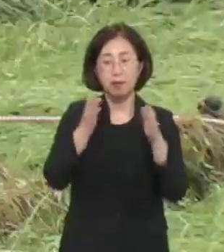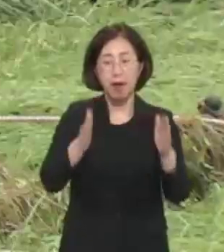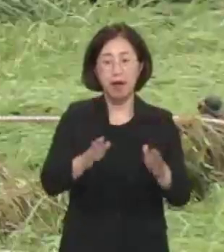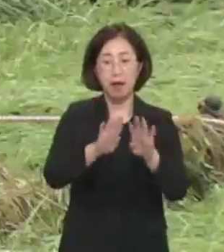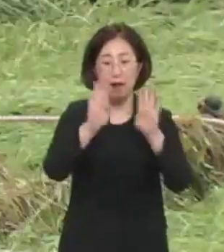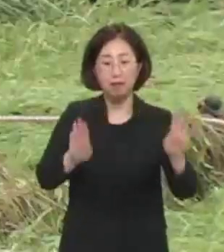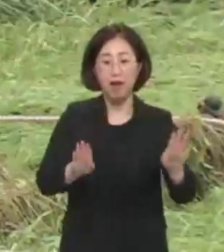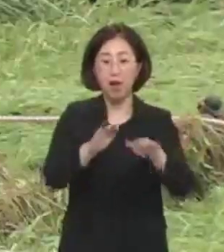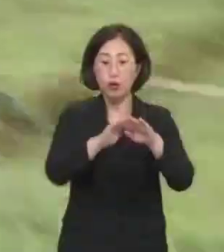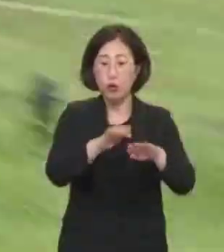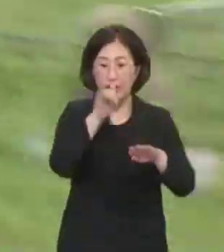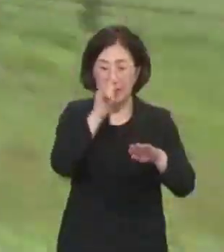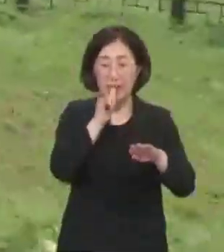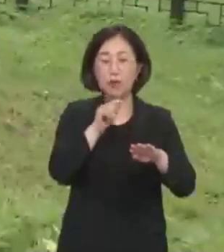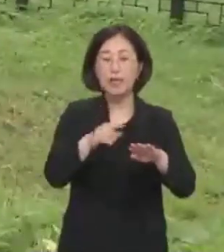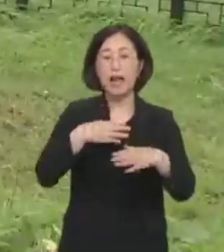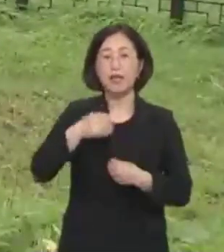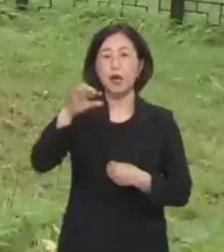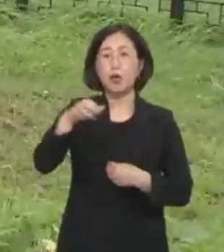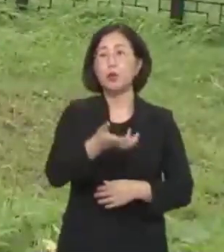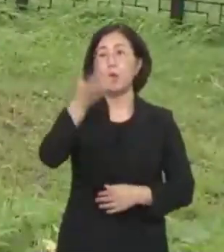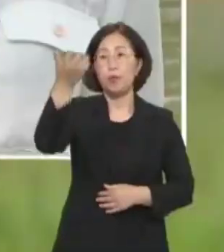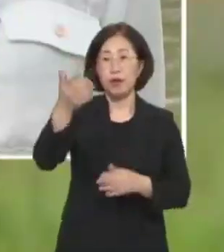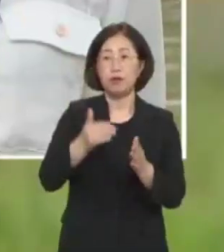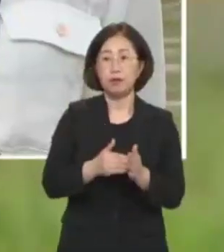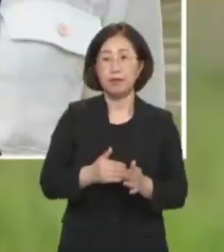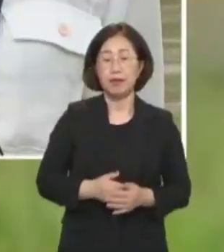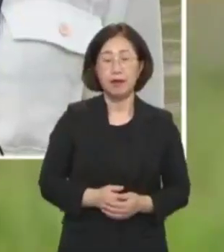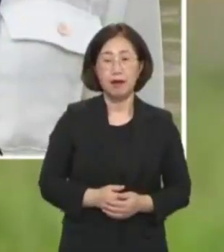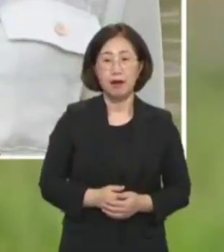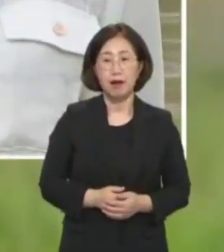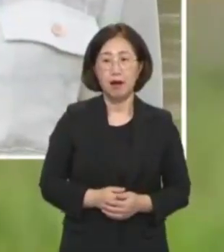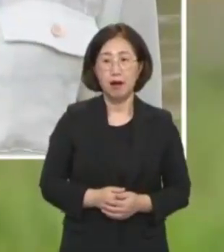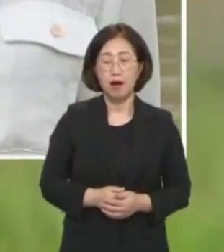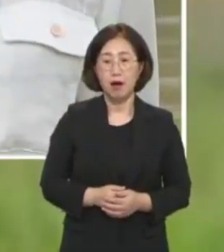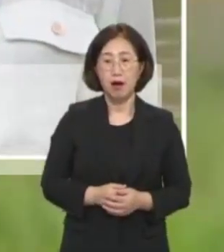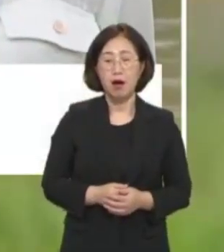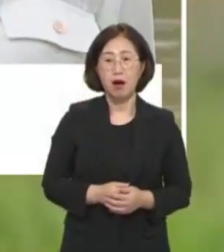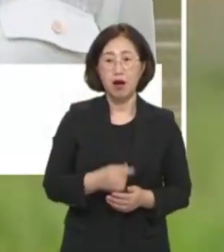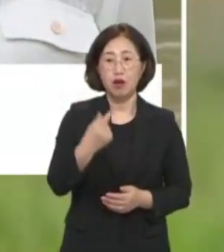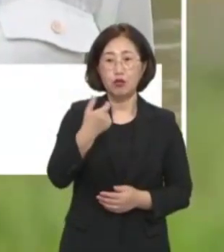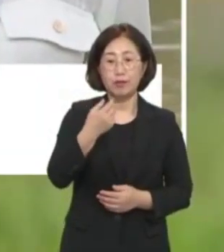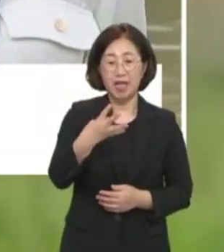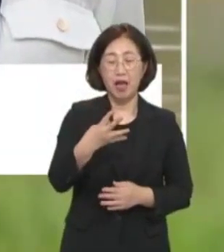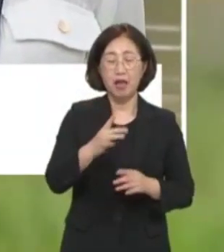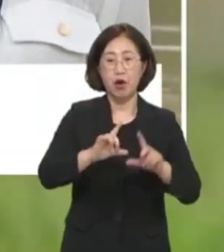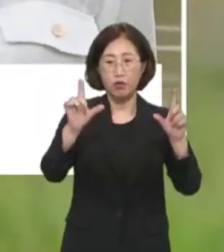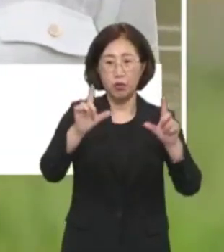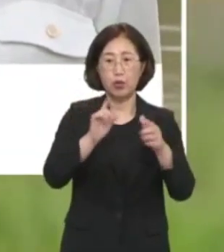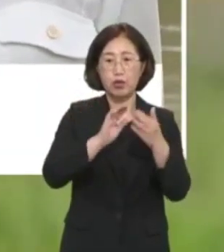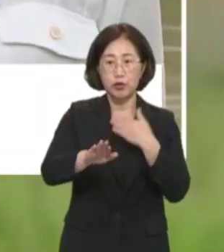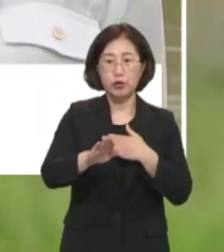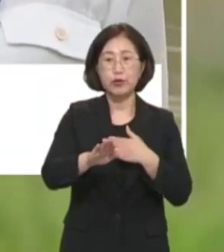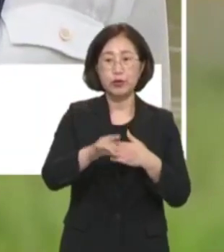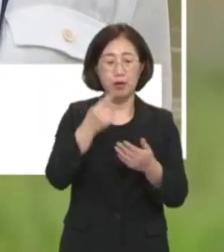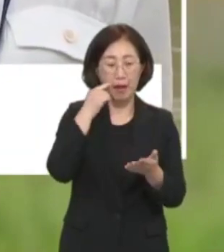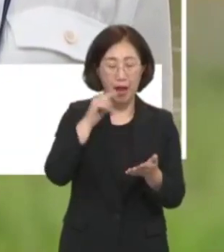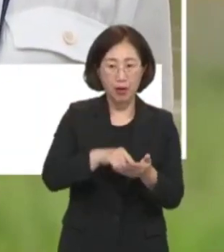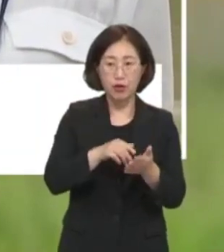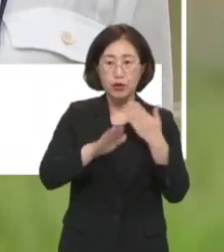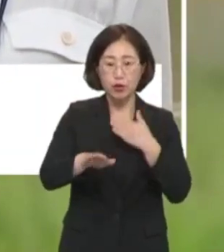박물관에 소장된 유물을 안전한 곳으로 옮겼습니다. 64년도 발굴 이후로 처음으로 박물관과 유적 사이의